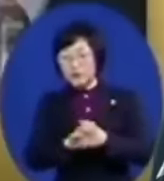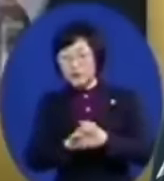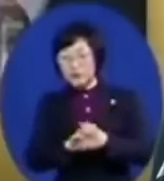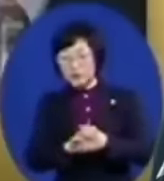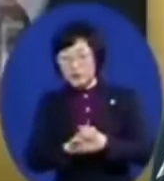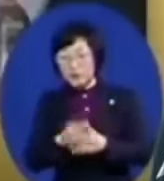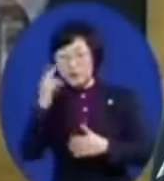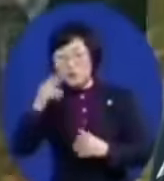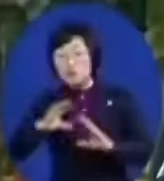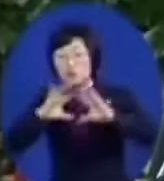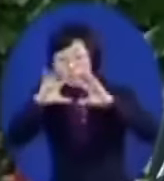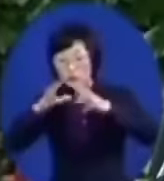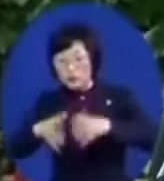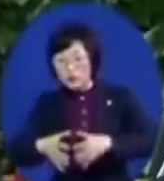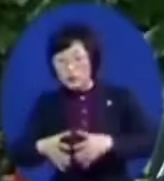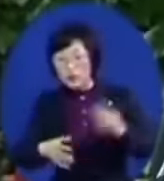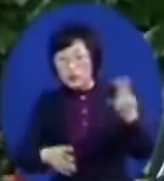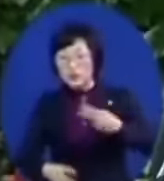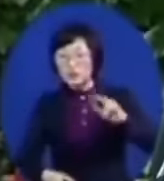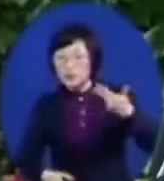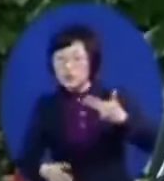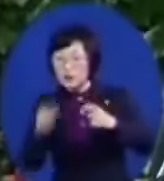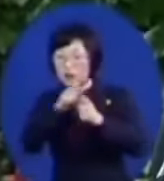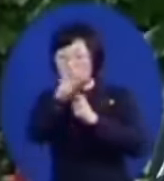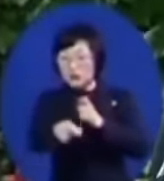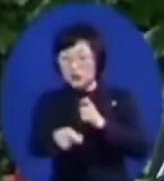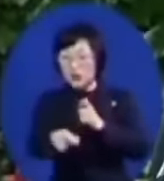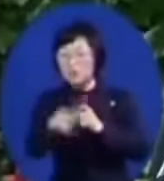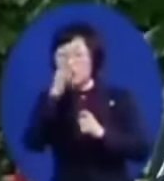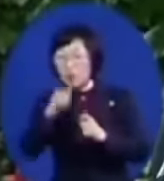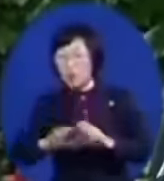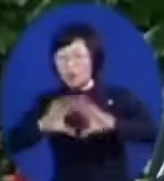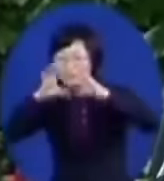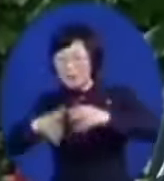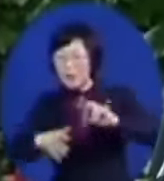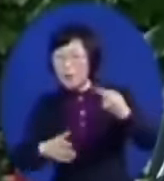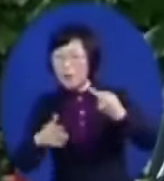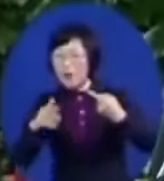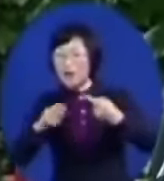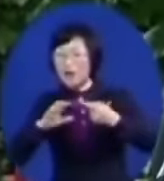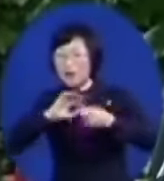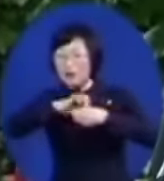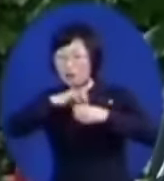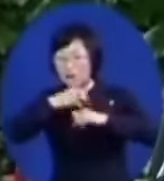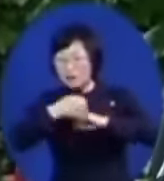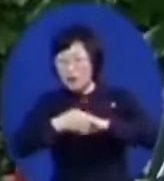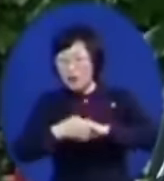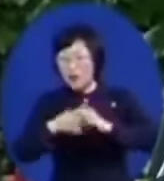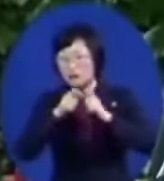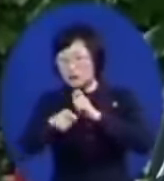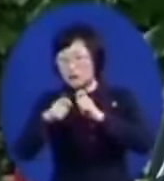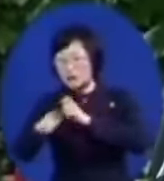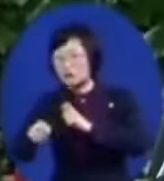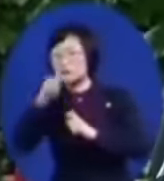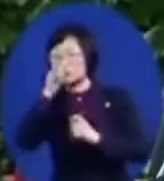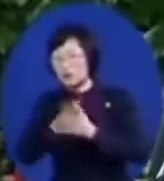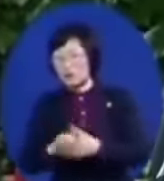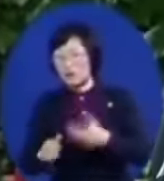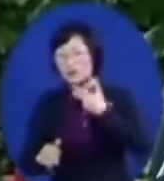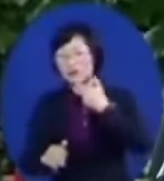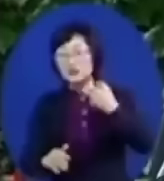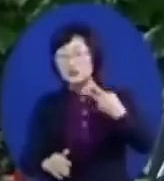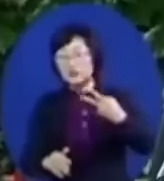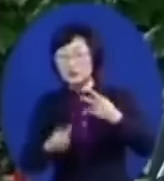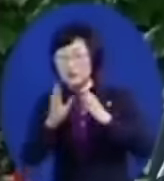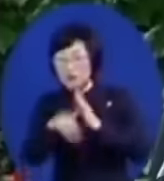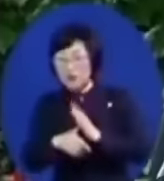도넛은 미국에서만 1,700여 지점이 있고 세계 100여 개 나라의 지점을 가지고 있습니다. 그가 72세 되었을 때